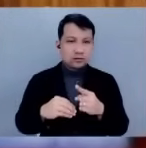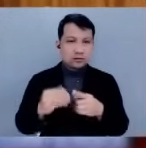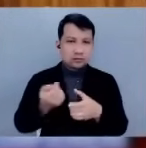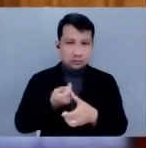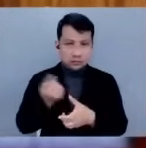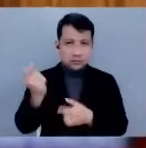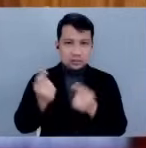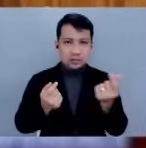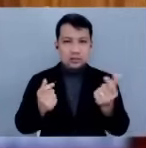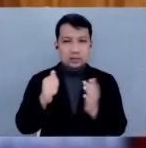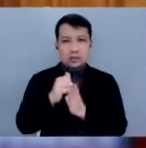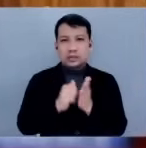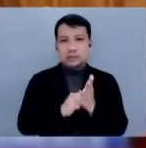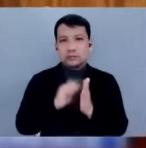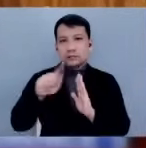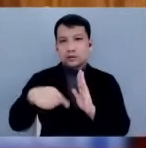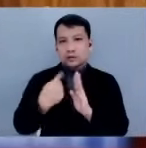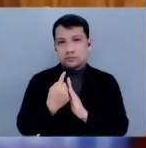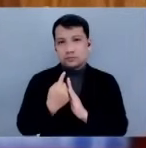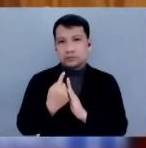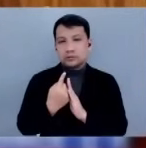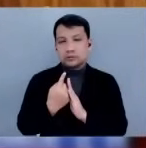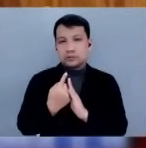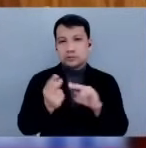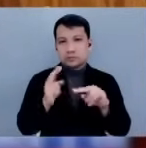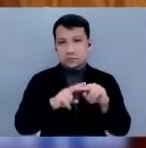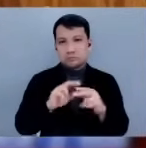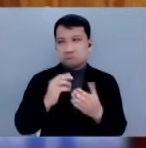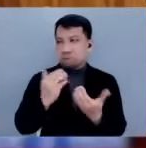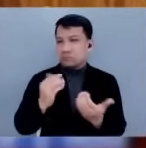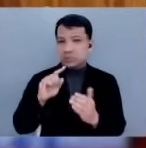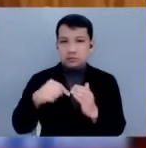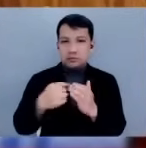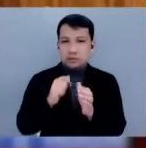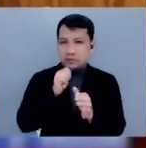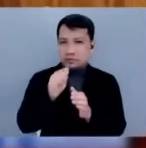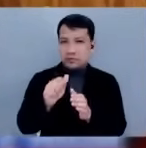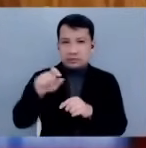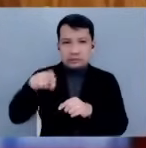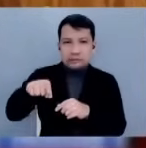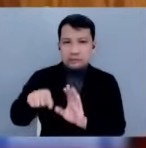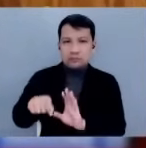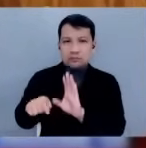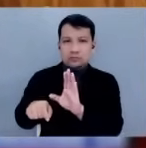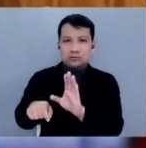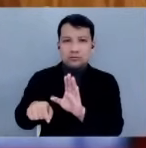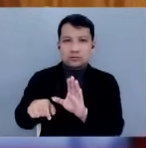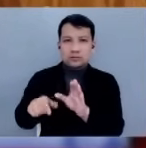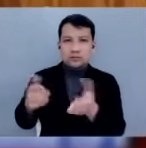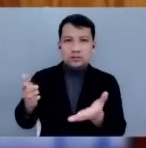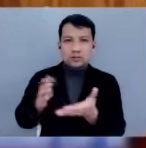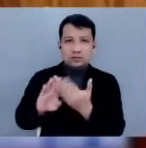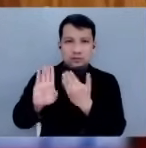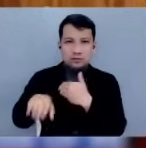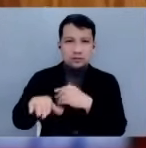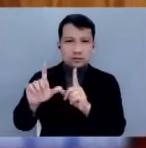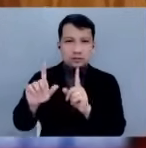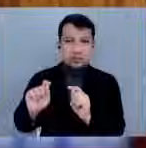academic hours among the students. In that way, hindi na kailangan nilang bumalik ulit ng